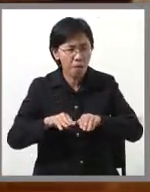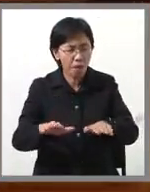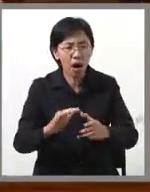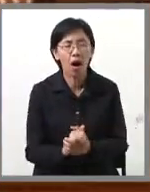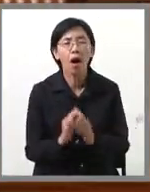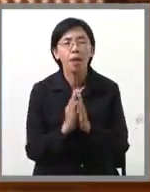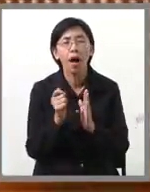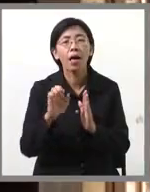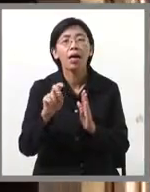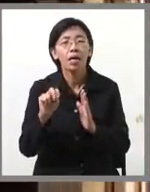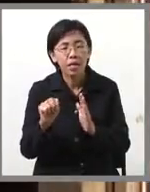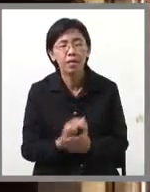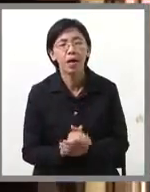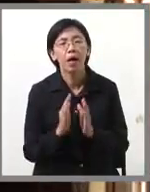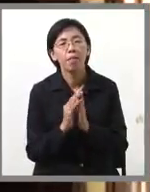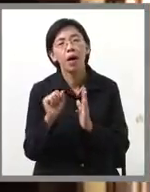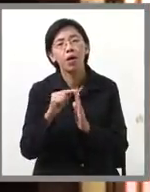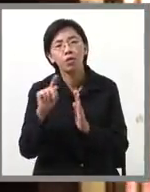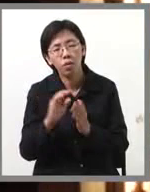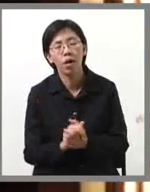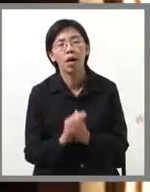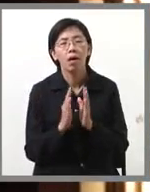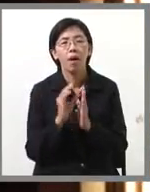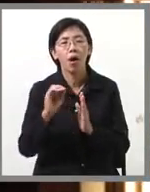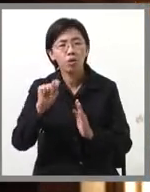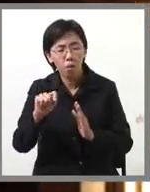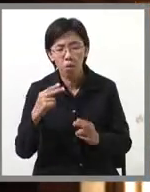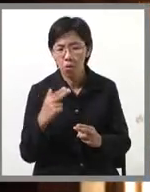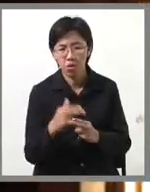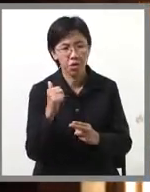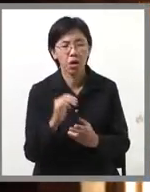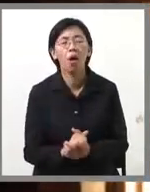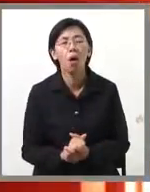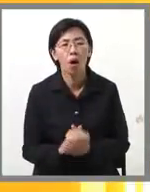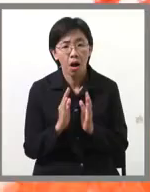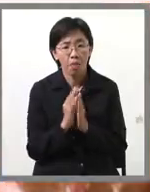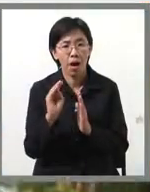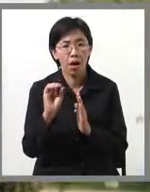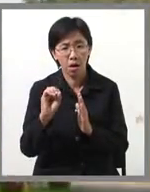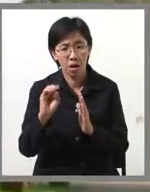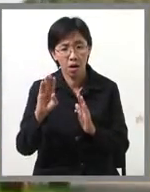ปู่อินหลวงพ่อสุขหลวงพ่อโตที่มีชื่อระดับประเทศก็คือหลวงพ่อโบ้ย